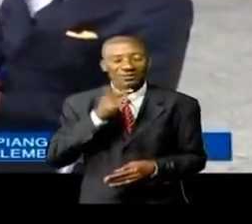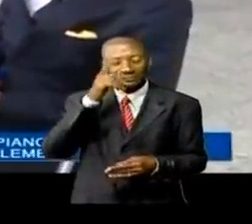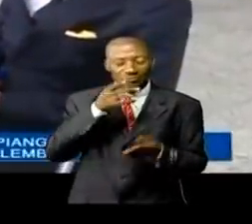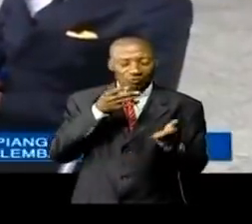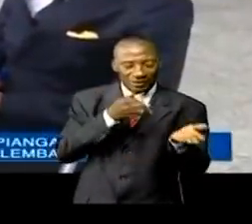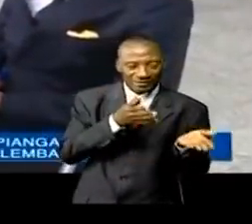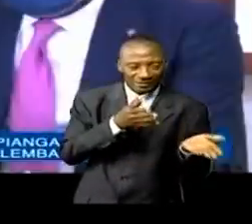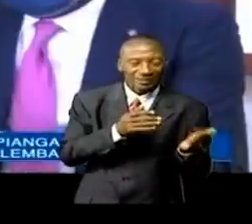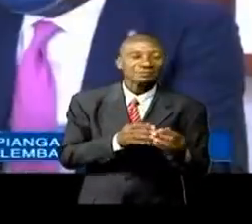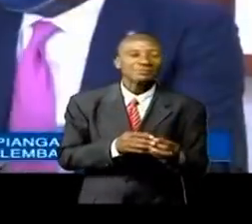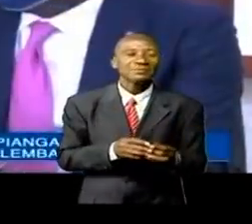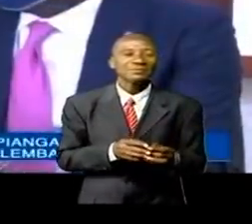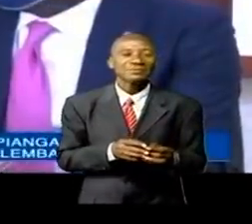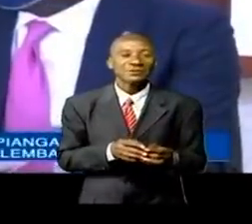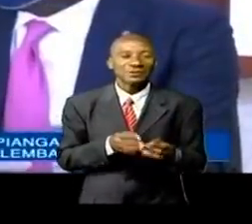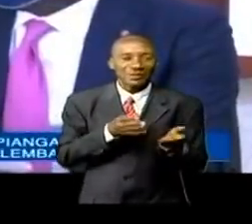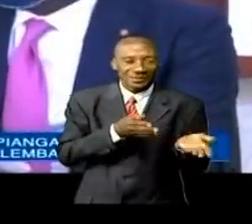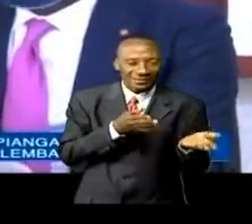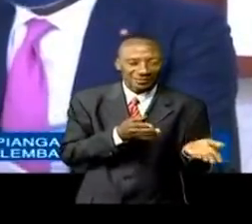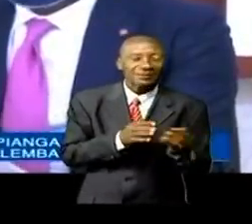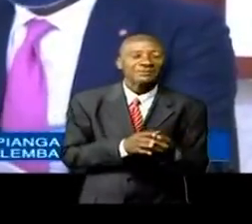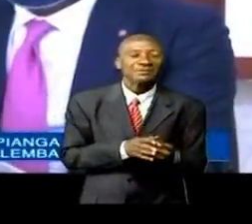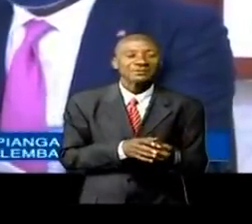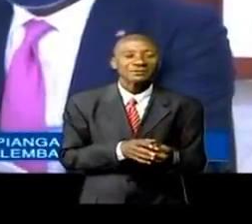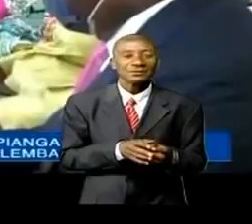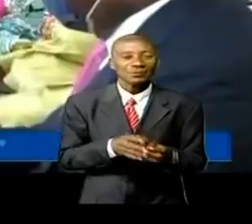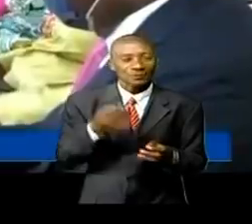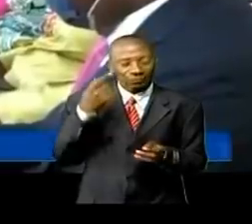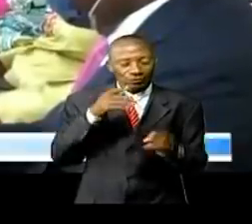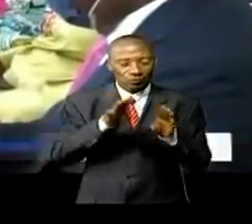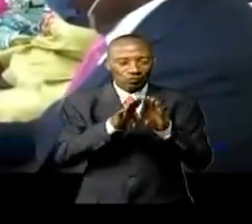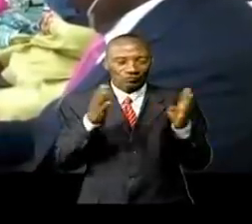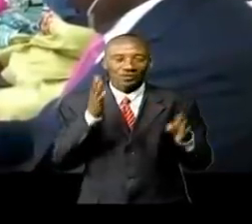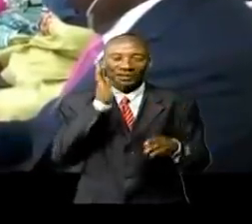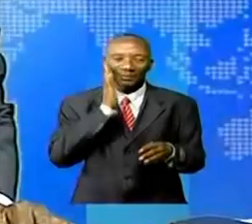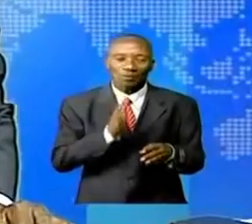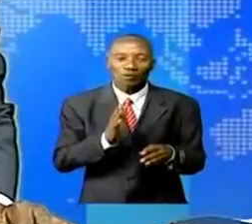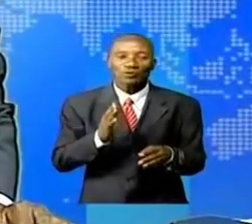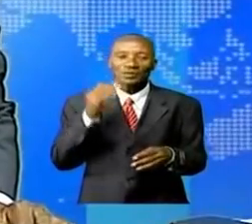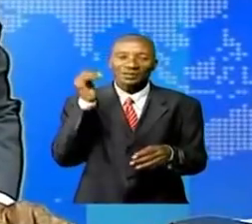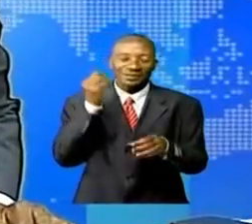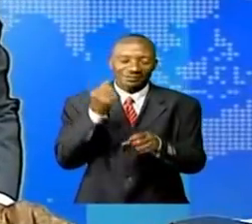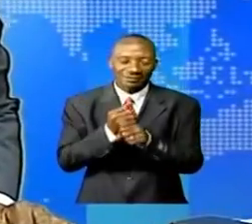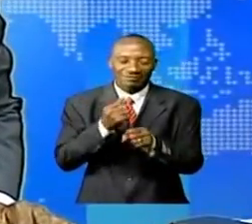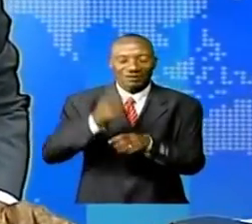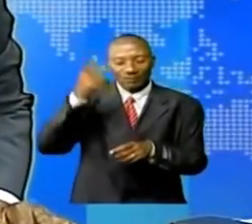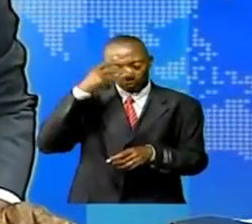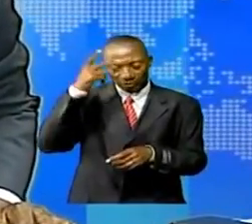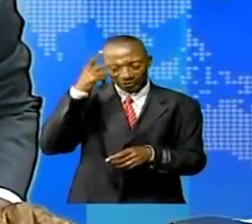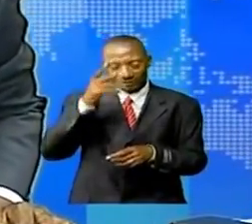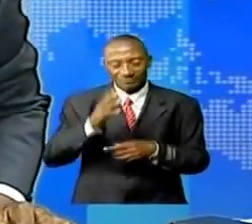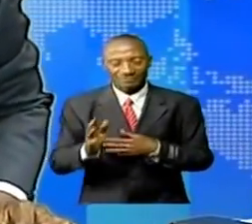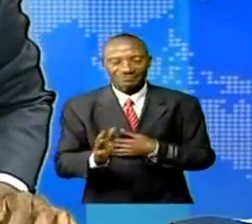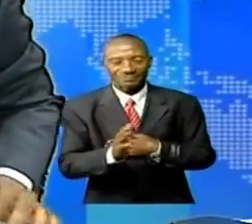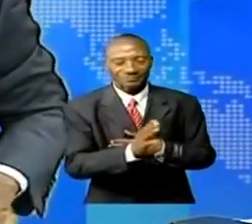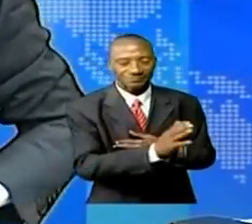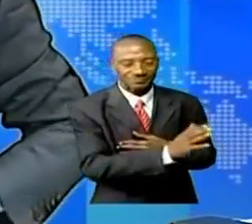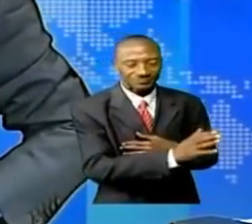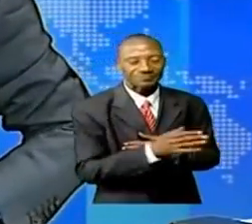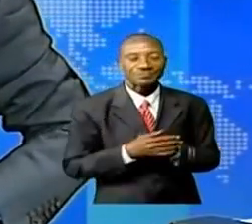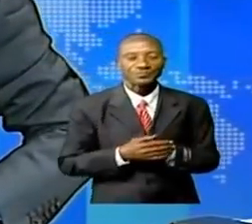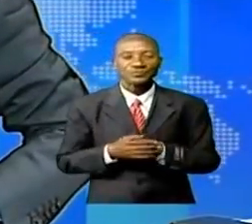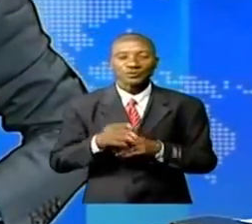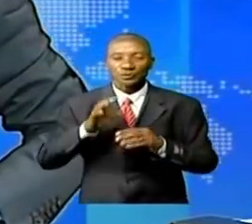imprévisiblement au front, ouvrant la voie à une incertitude politique. Et puis, ces communiqués émanant